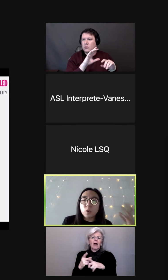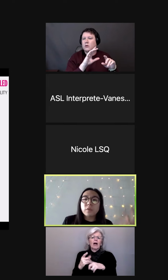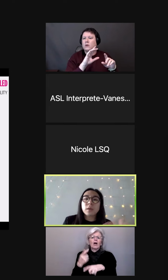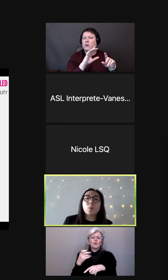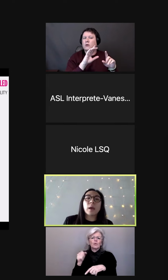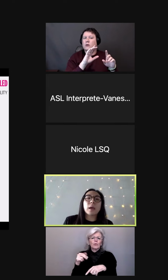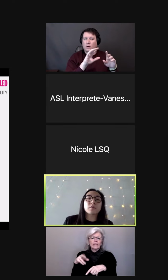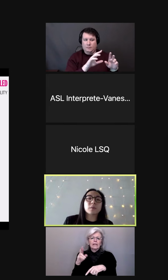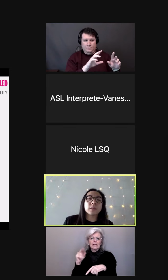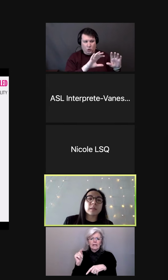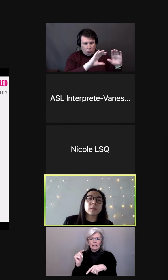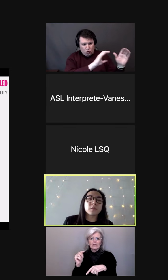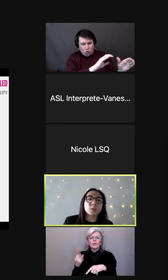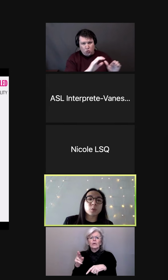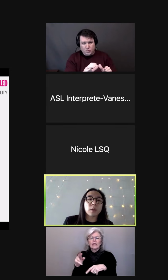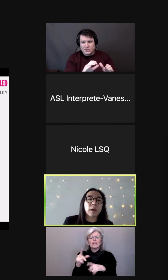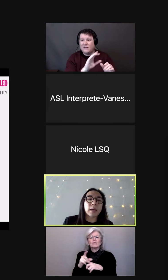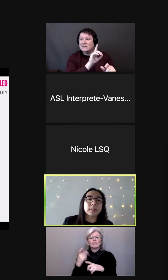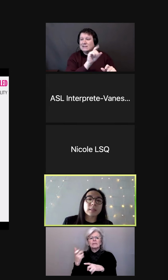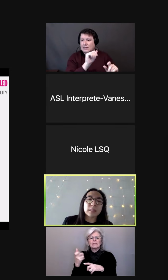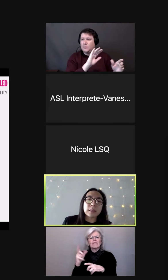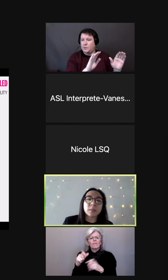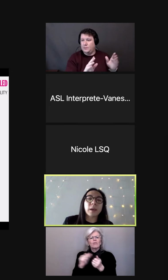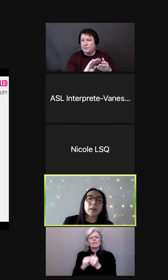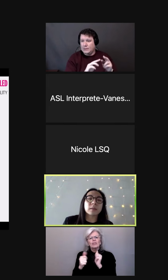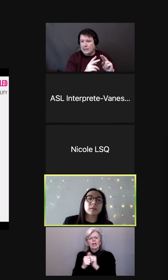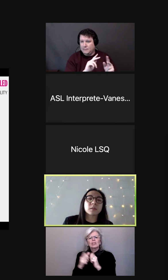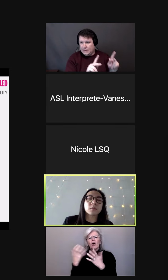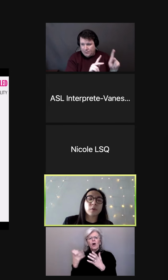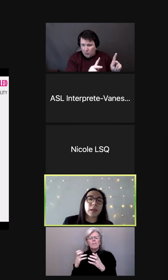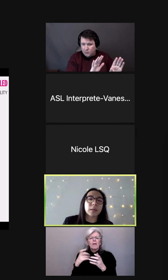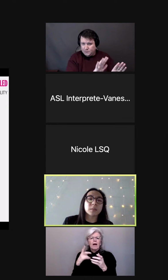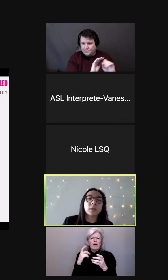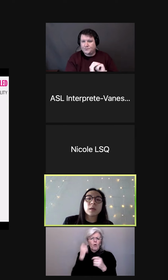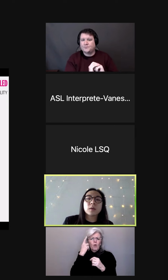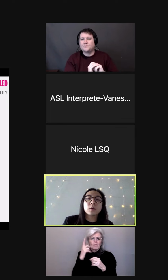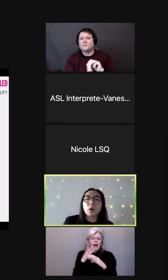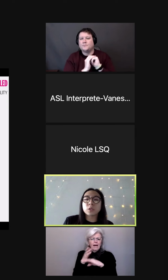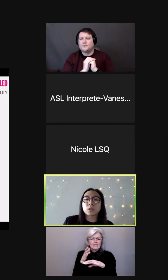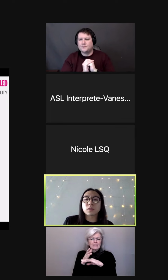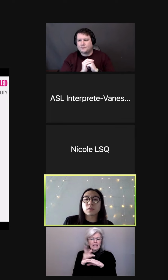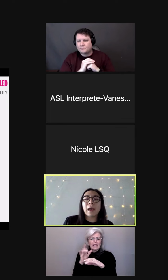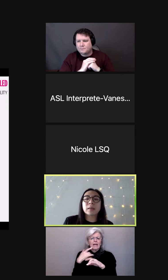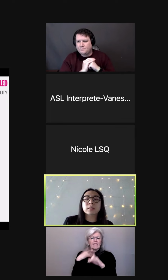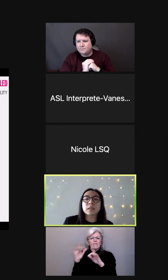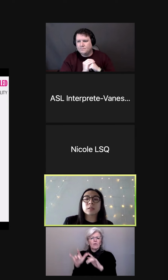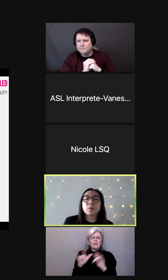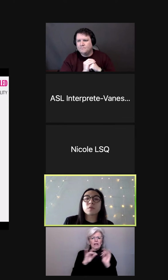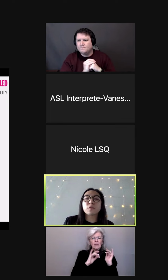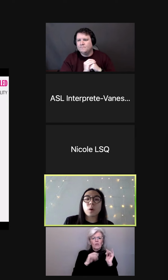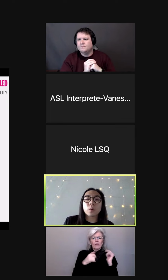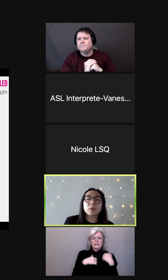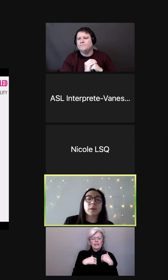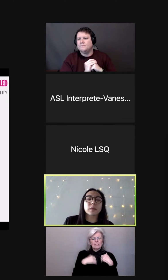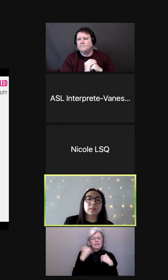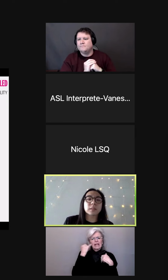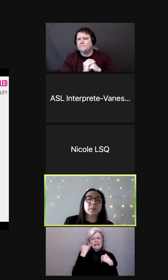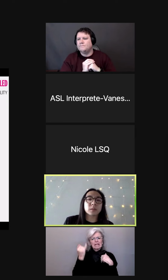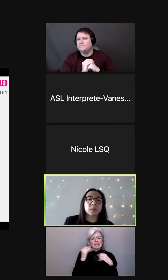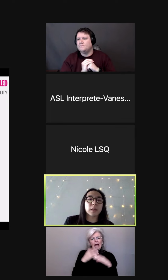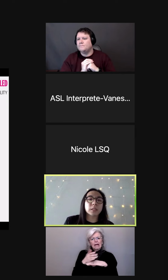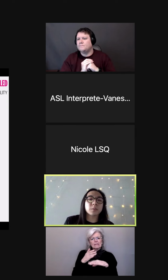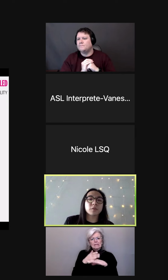Mingus nous dit qu'il faut changer la façon dont nous comprenons l'accès. Il faut s'éloigner des notions d'accès